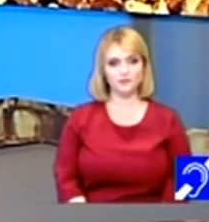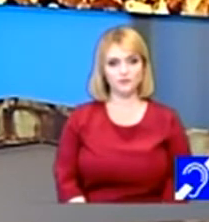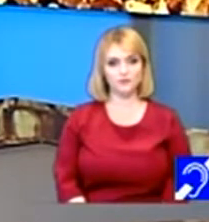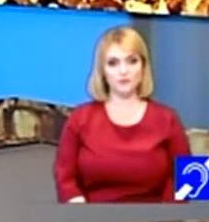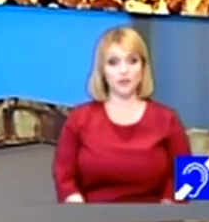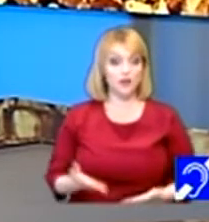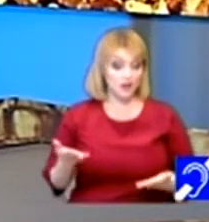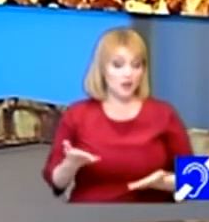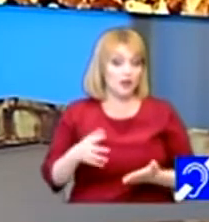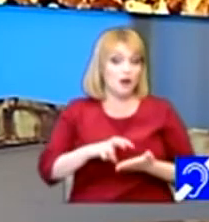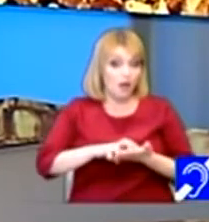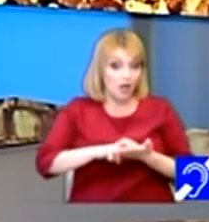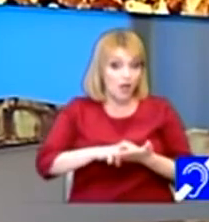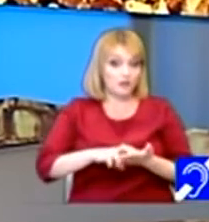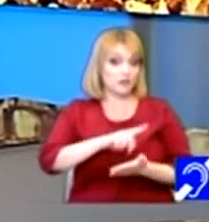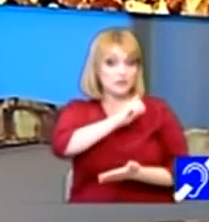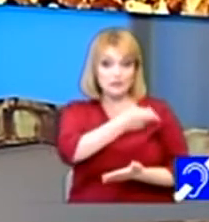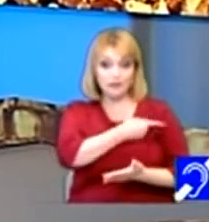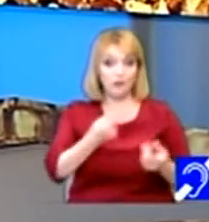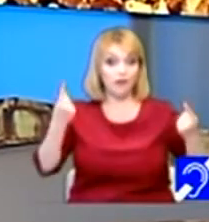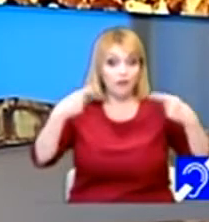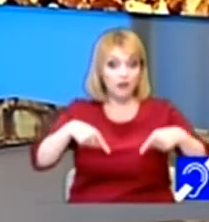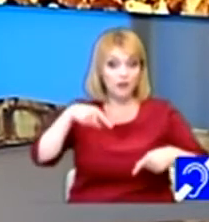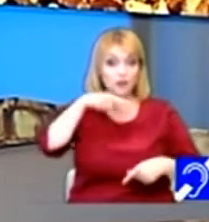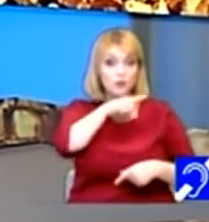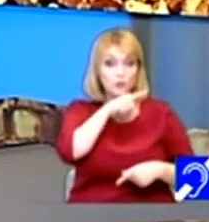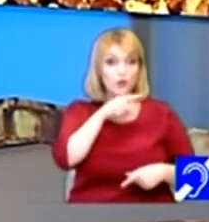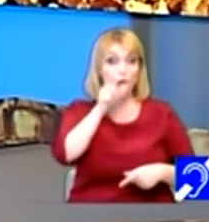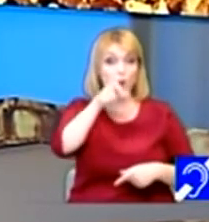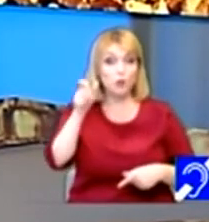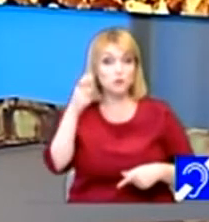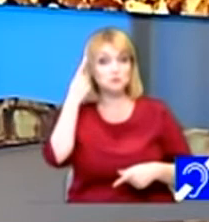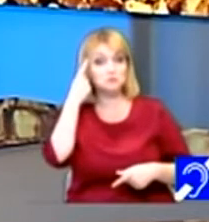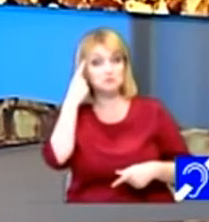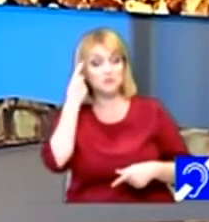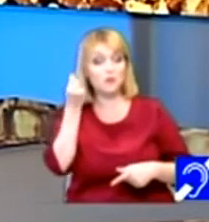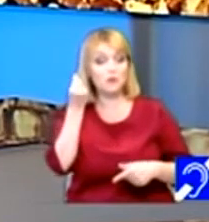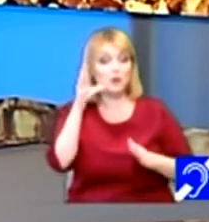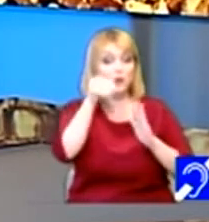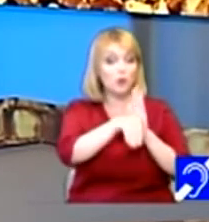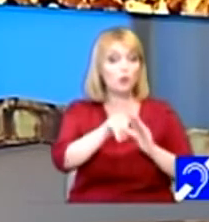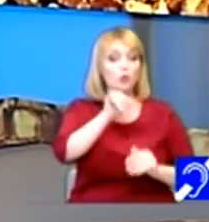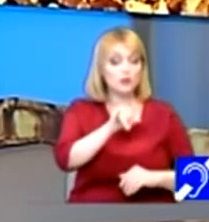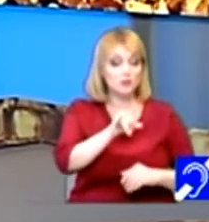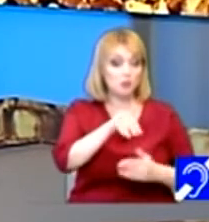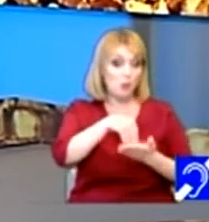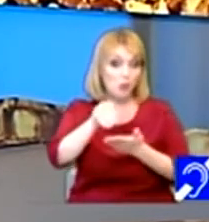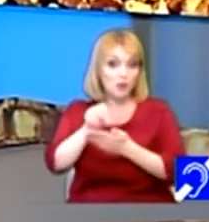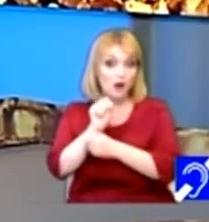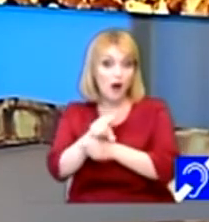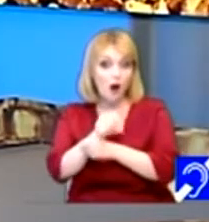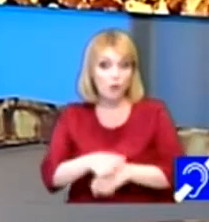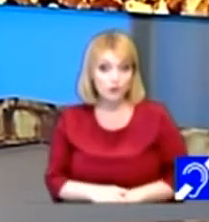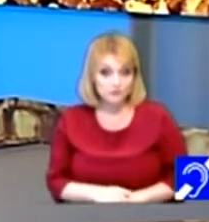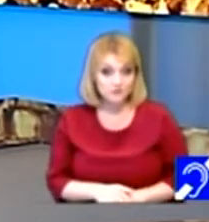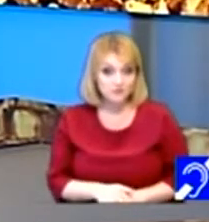De frica unei crize economice de proporții, lumea a început să investească în aur. Cine nu are cu ce să cumpere metalul prețios, îl caute.